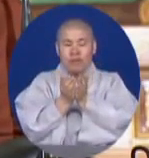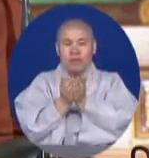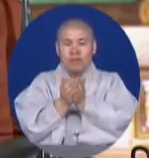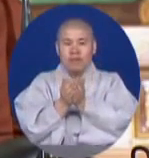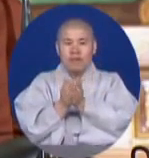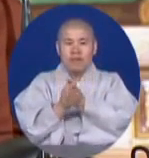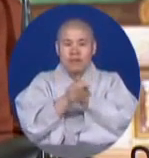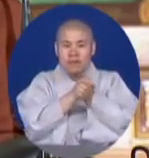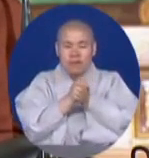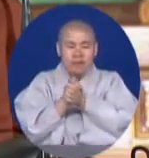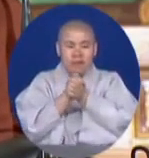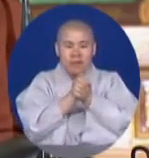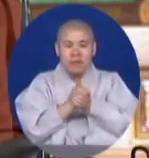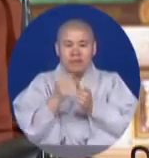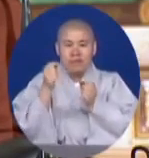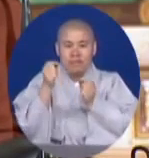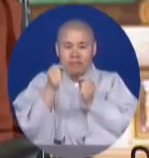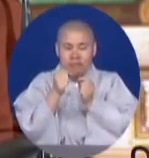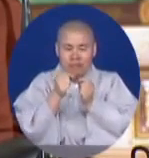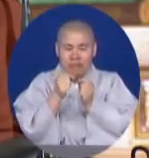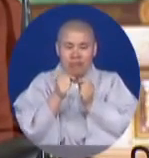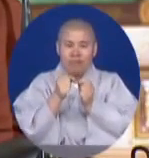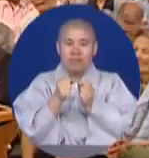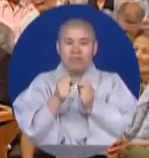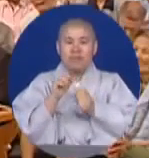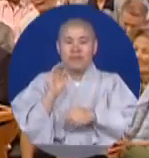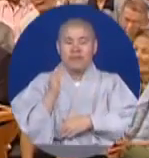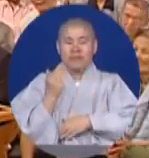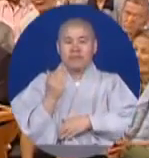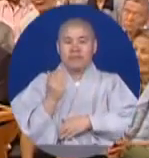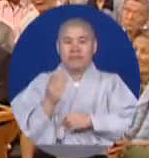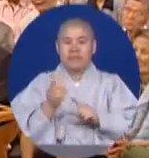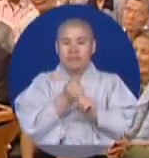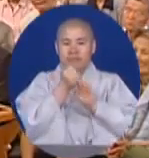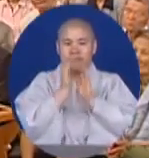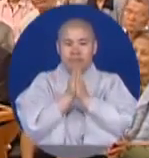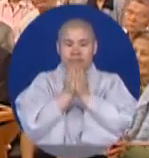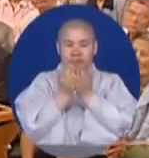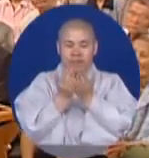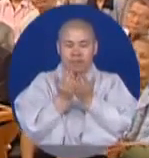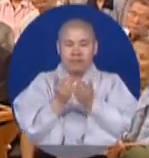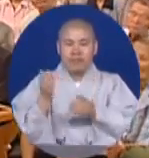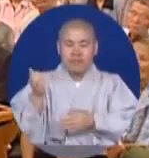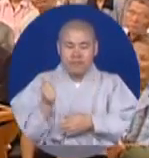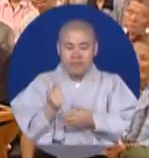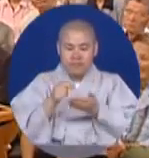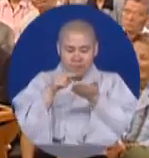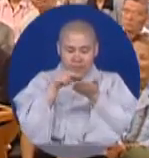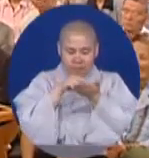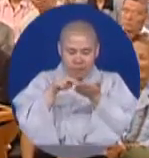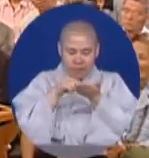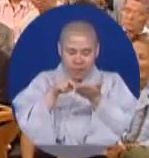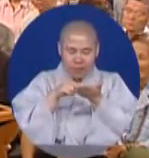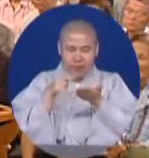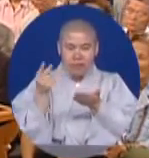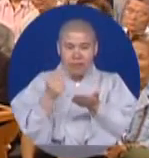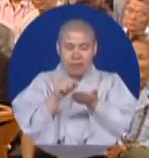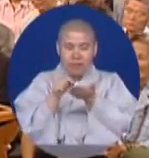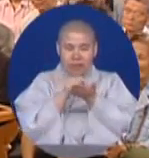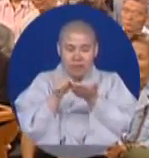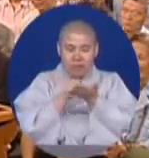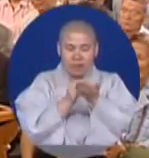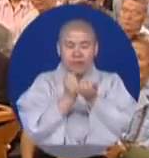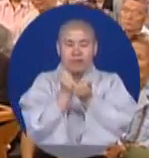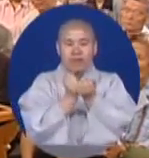친근입니다. 친근. 그래서 이게 경전을 수지하고 독송하고